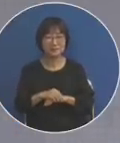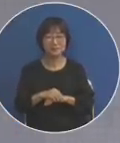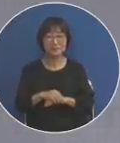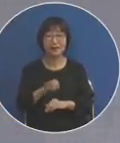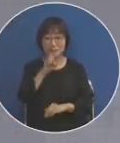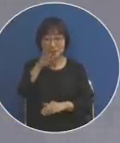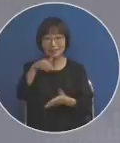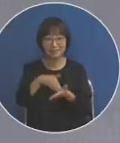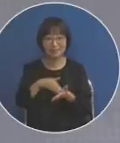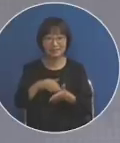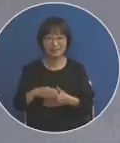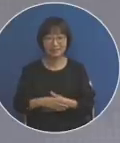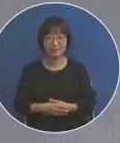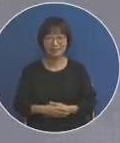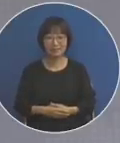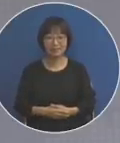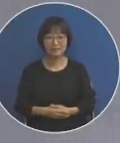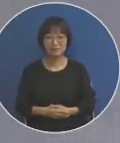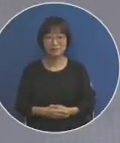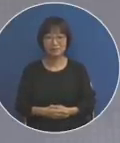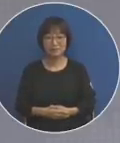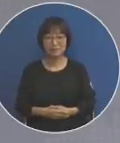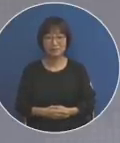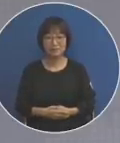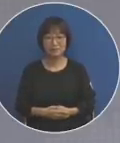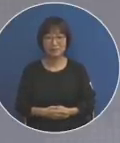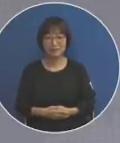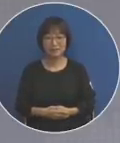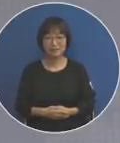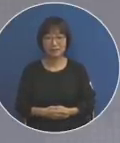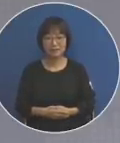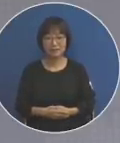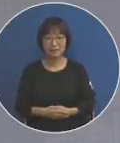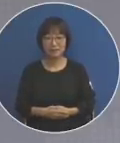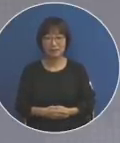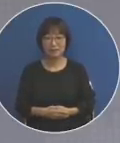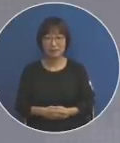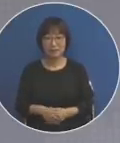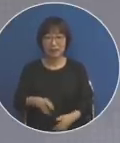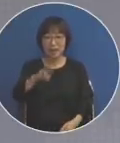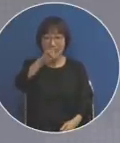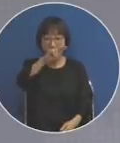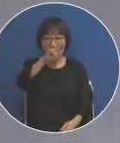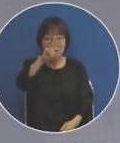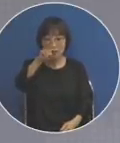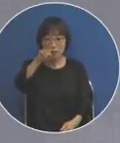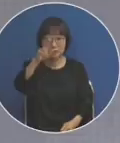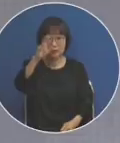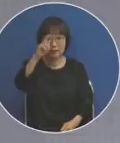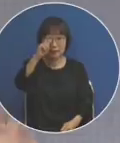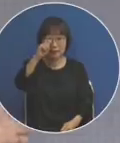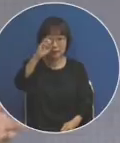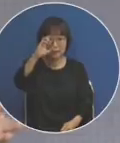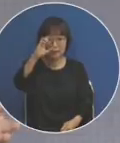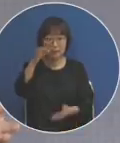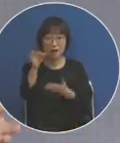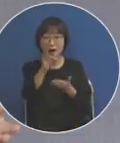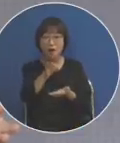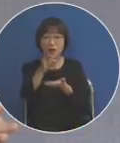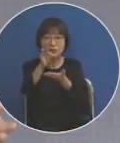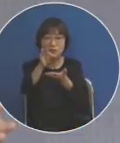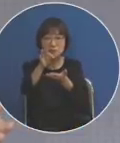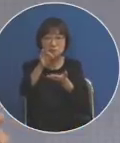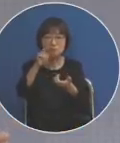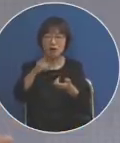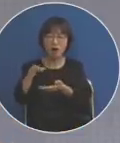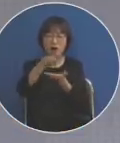and I told them, "Let's really wait for God's guidance." 그리고 RTC 헌금 제일 많이 누가 인도합니까? Now, do you know who gives the most RTC offering?